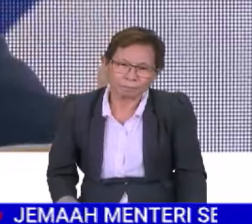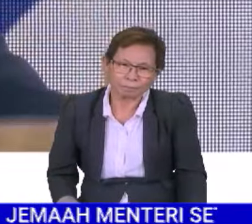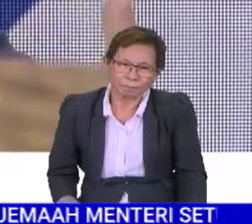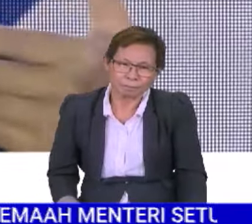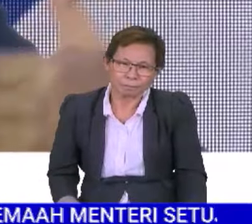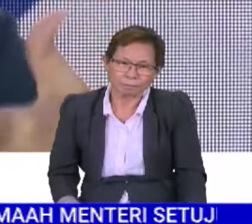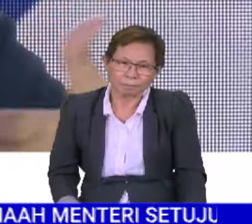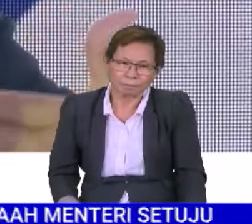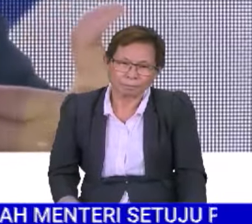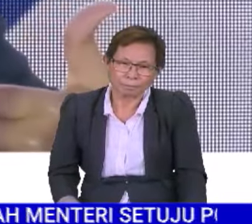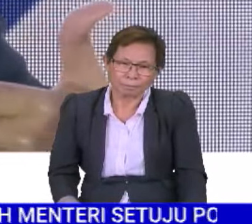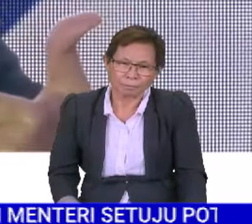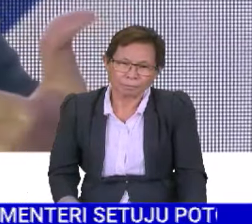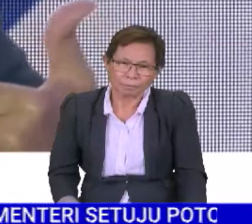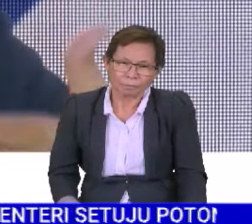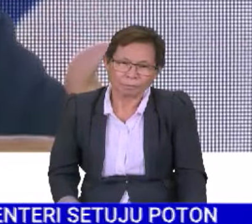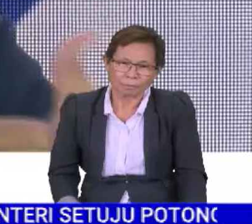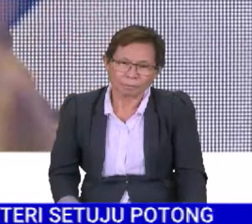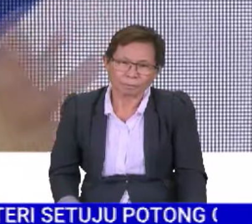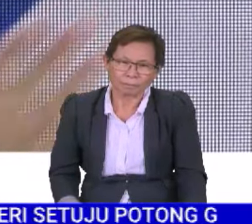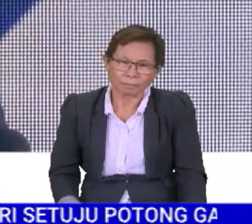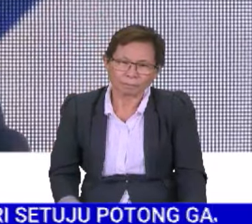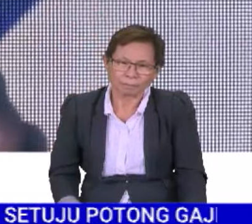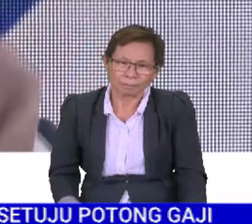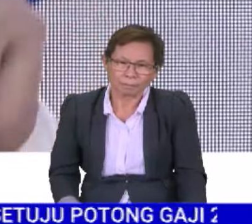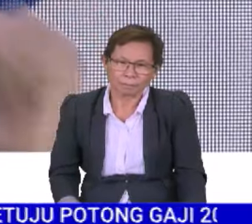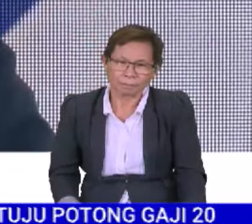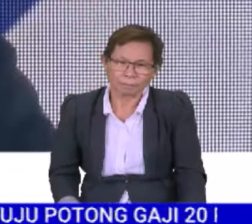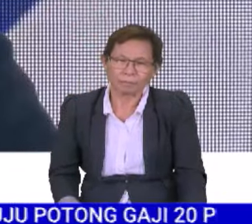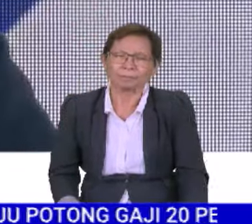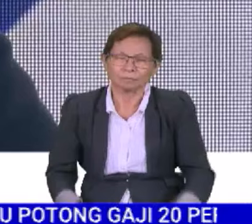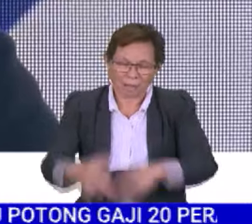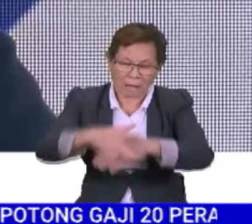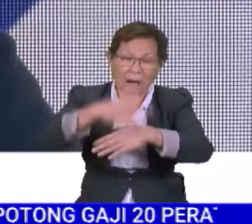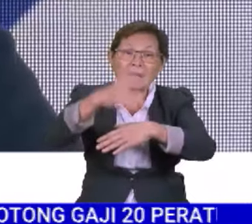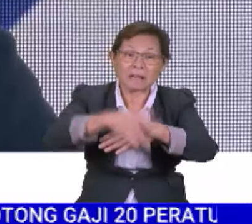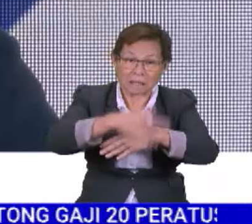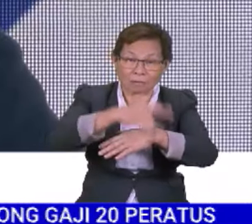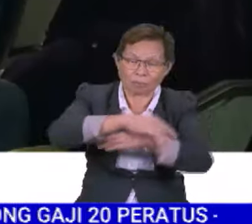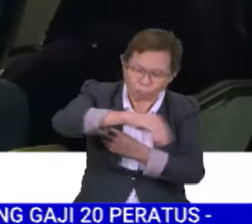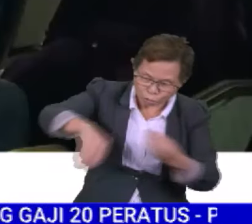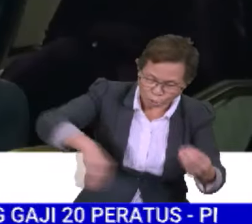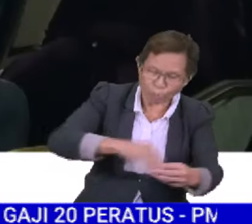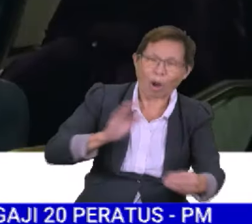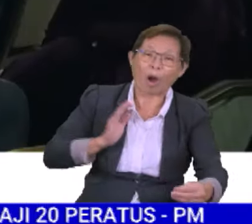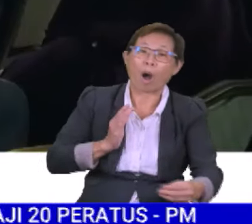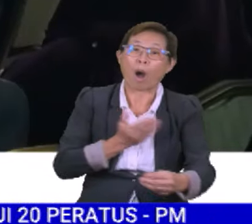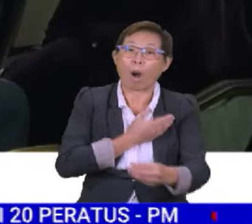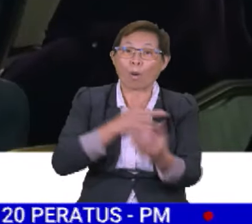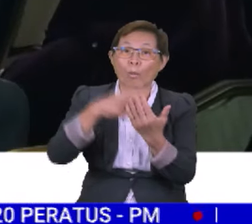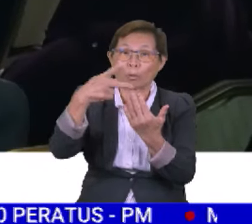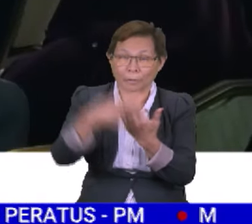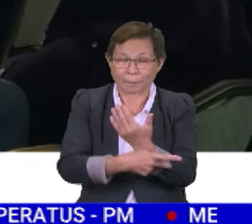Many of this will be in the early part of our transformation program period.